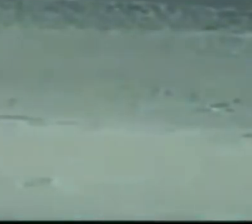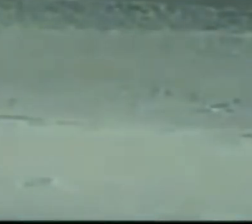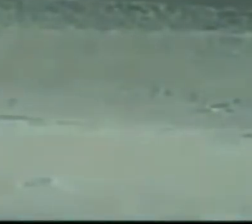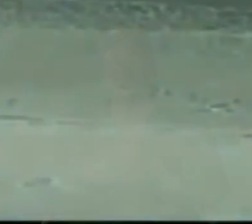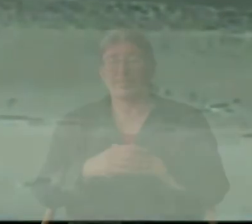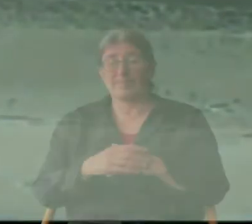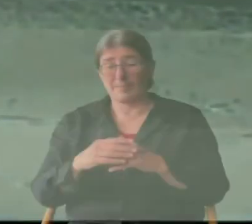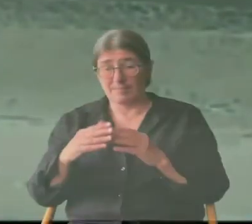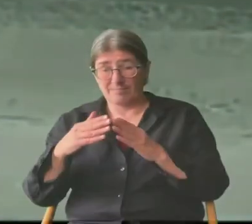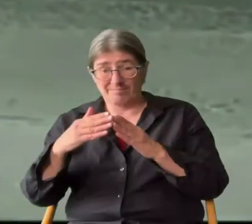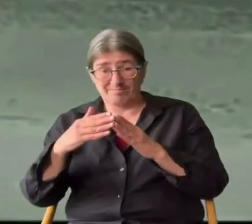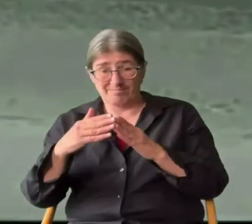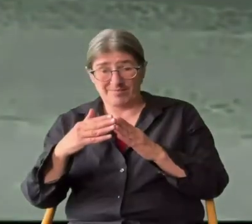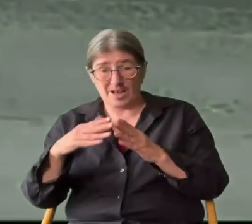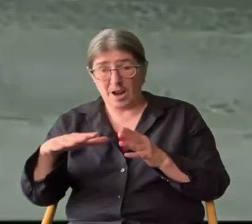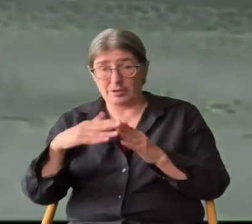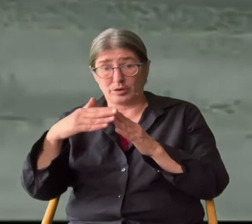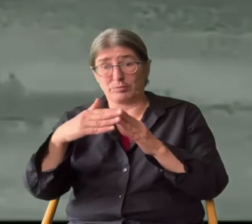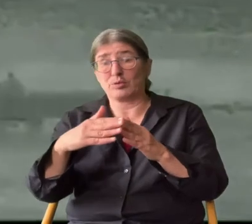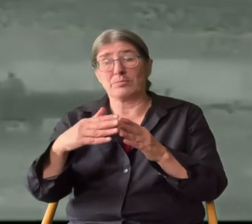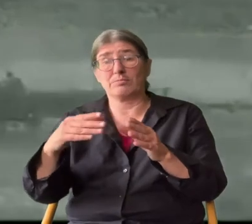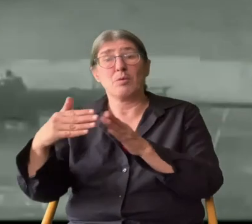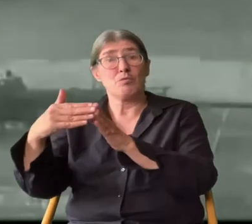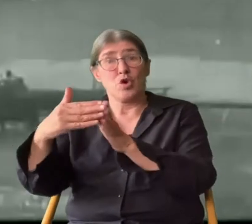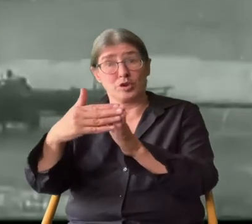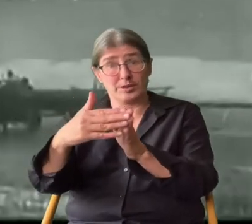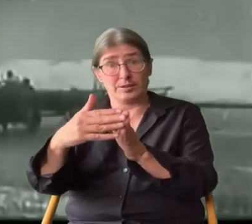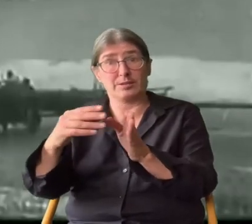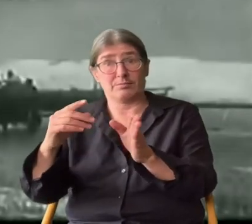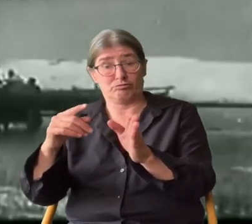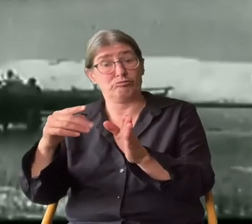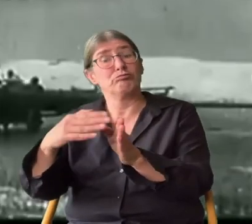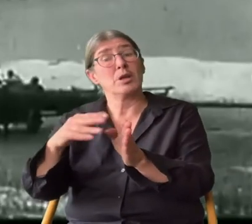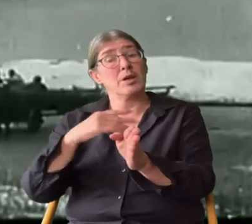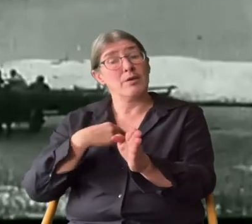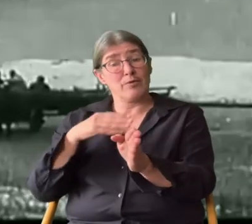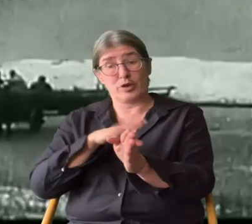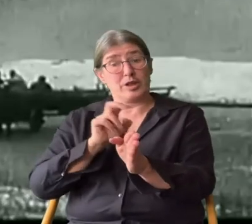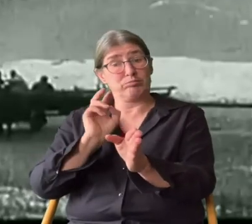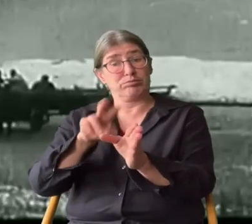Mit Landungsbooten rettet die deutsche Kriegsmarine Flüchtlinge vom Nährungsstrand.